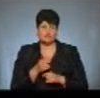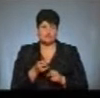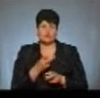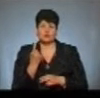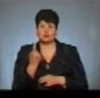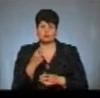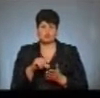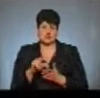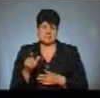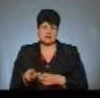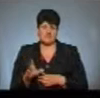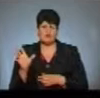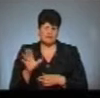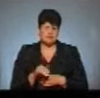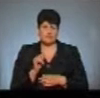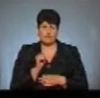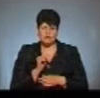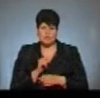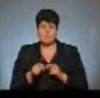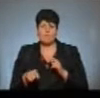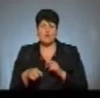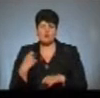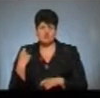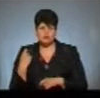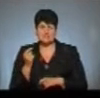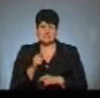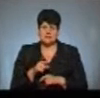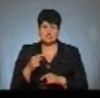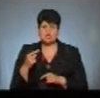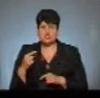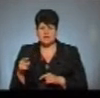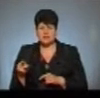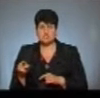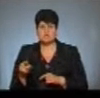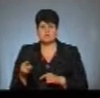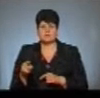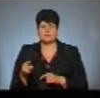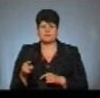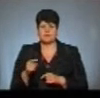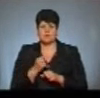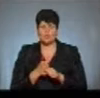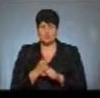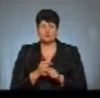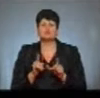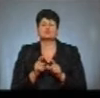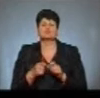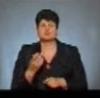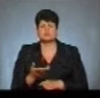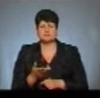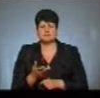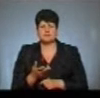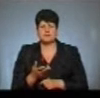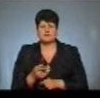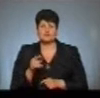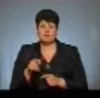1 учасника. Всі вони порушили в тій чи іншій мірі регламент роботи пункту тестування. Вони